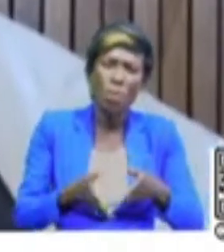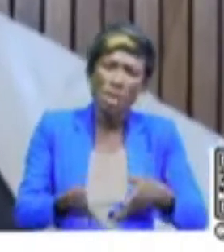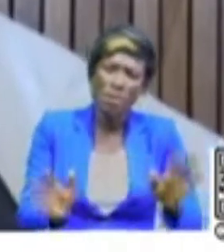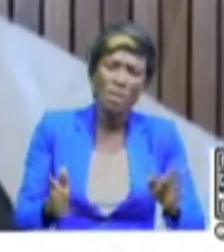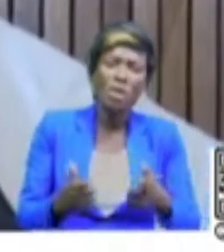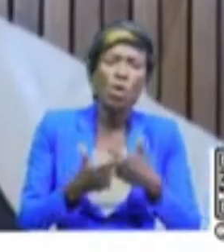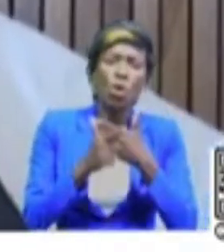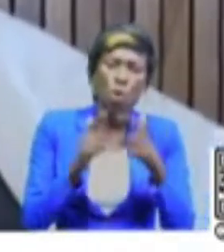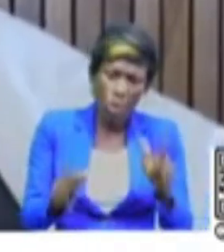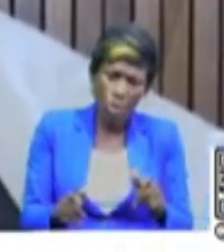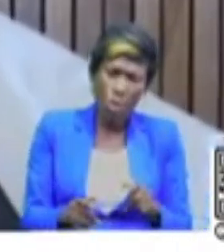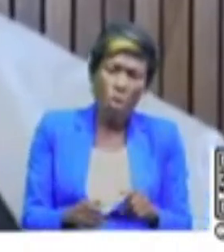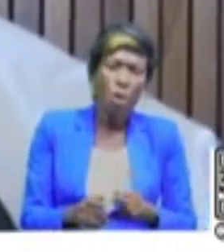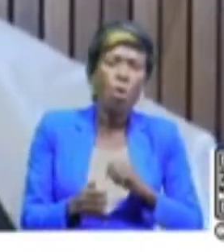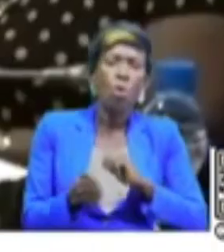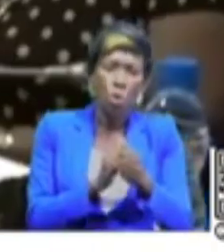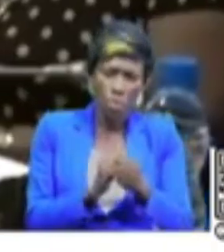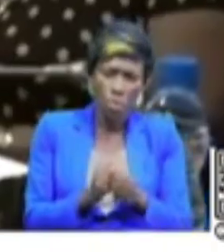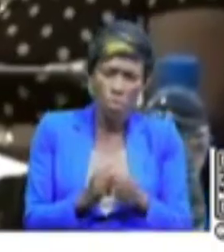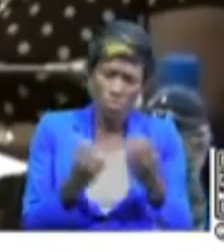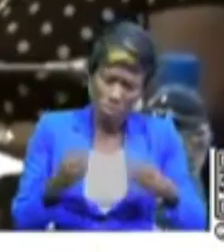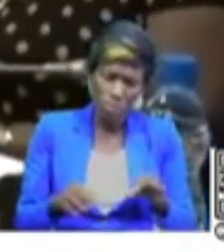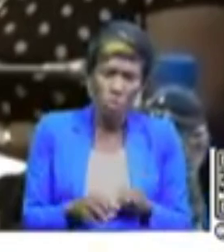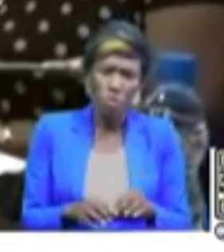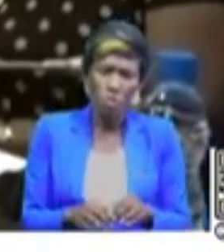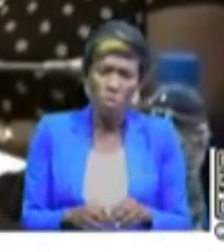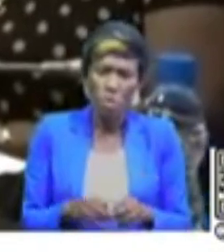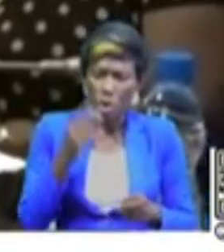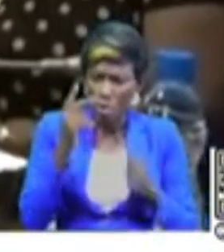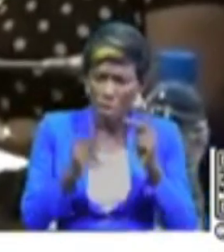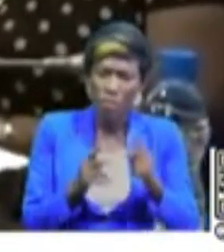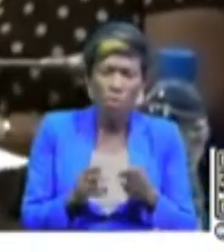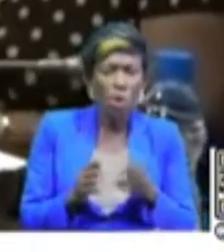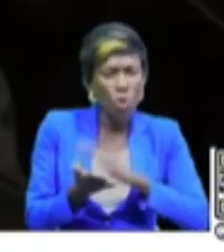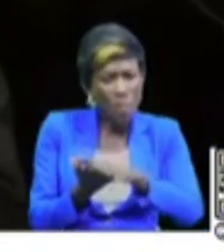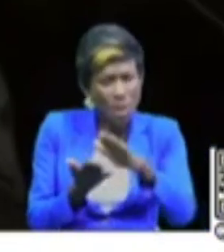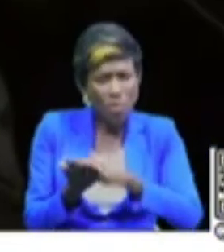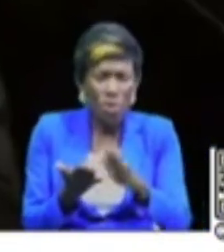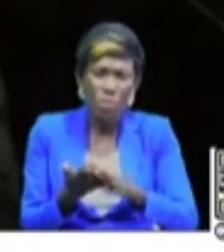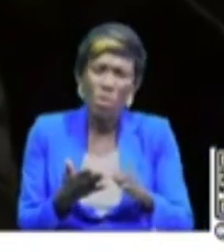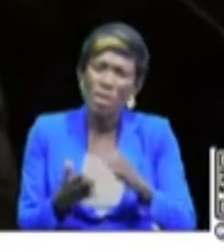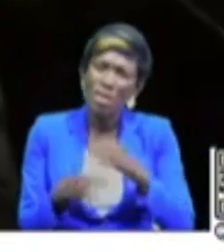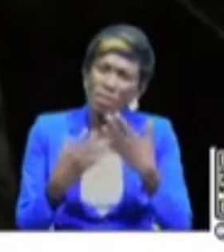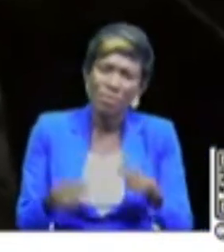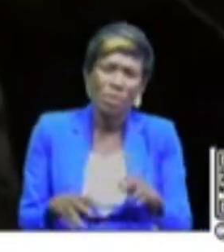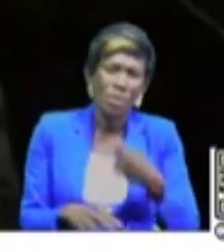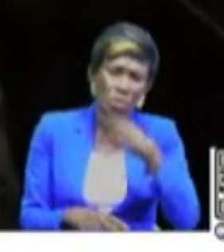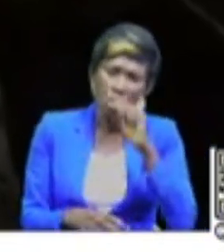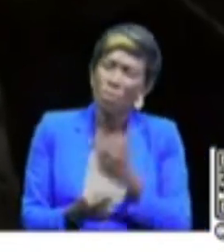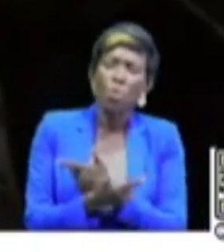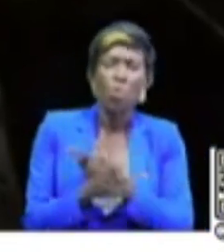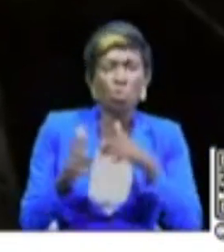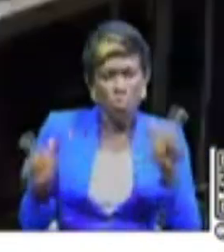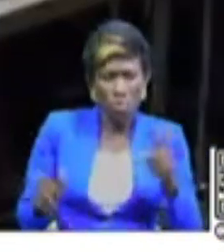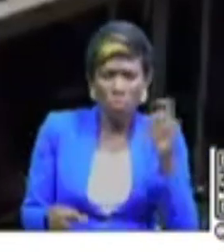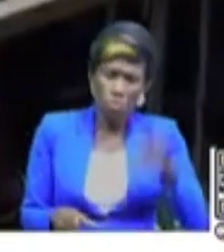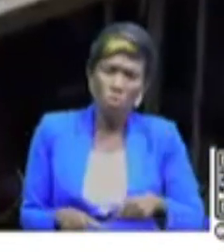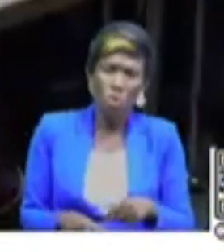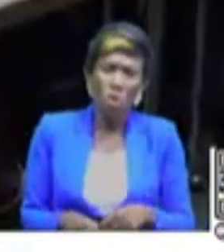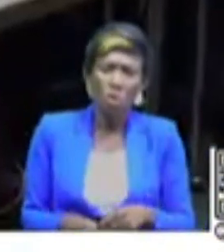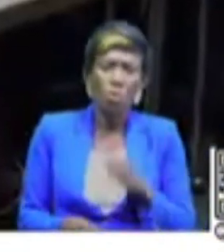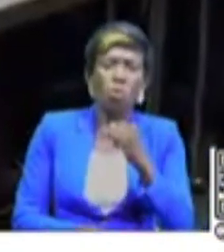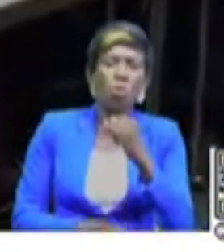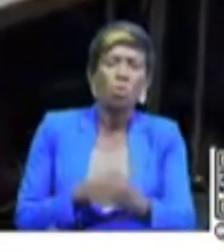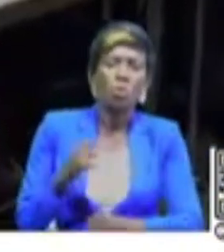dynamique positif que connaît le Gabon. Ces consultations entre le CPS de l'Union africaine et les représentants internationaux et les autorités